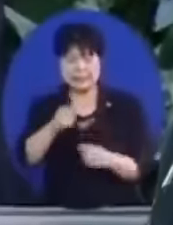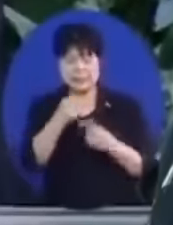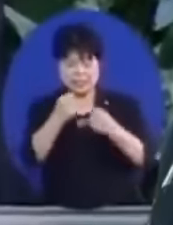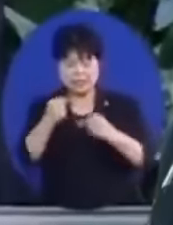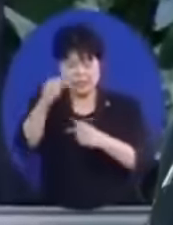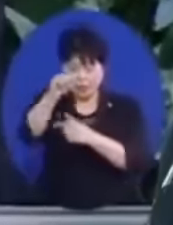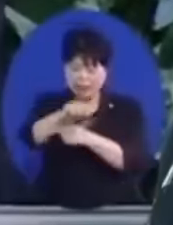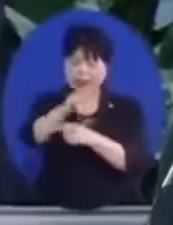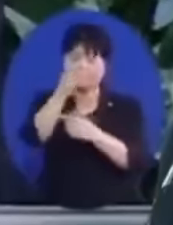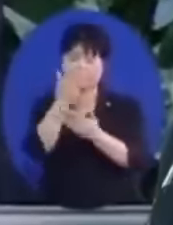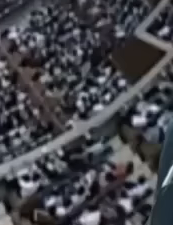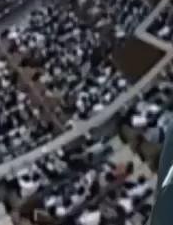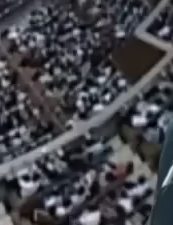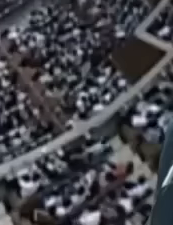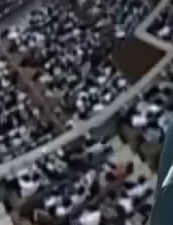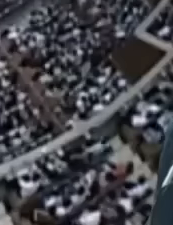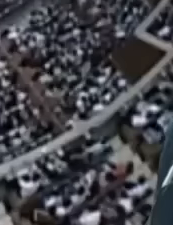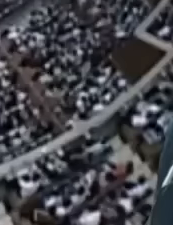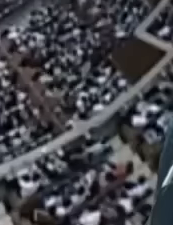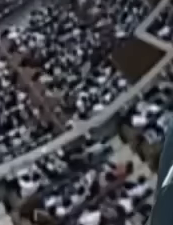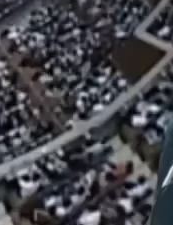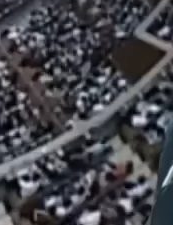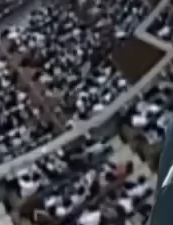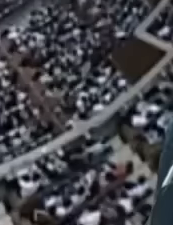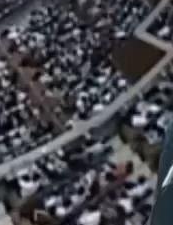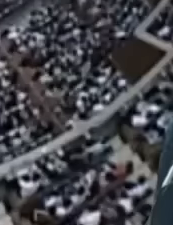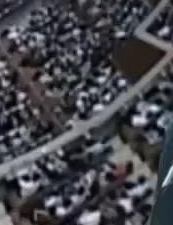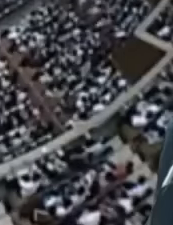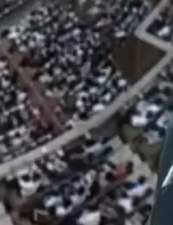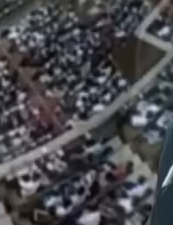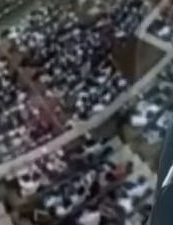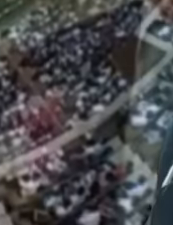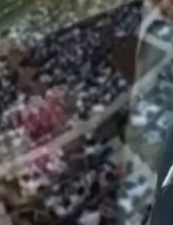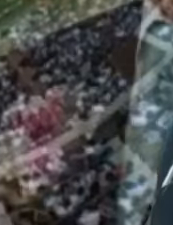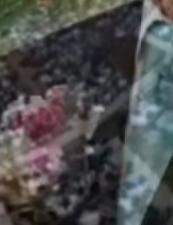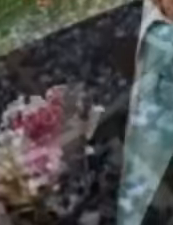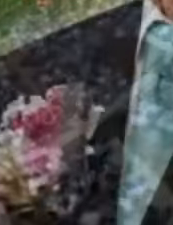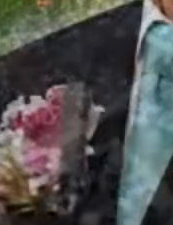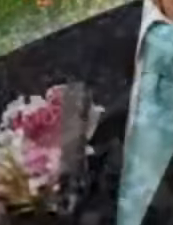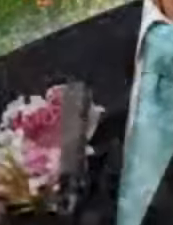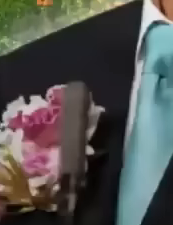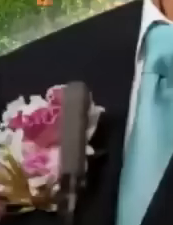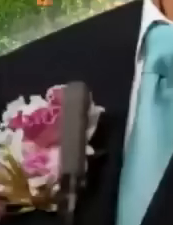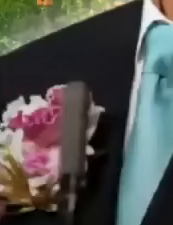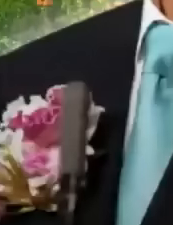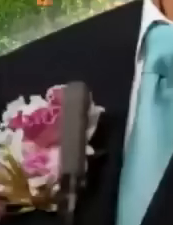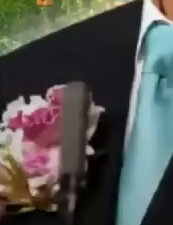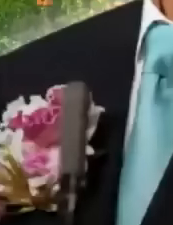힘을 허락하여 주옵소서. 예수님 이름으로 기도드리옵나이다. 아멘.